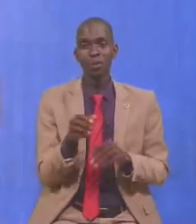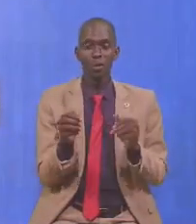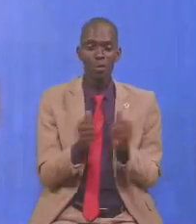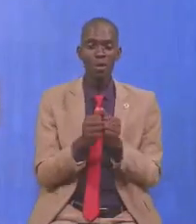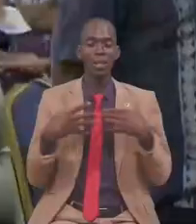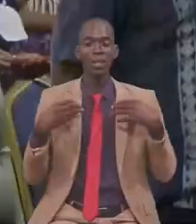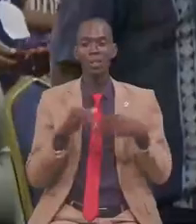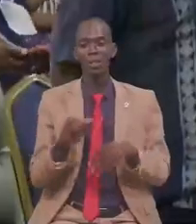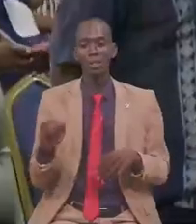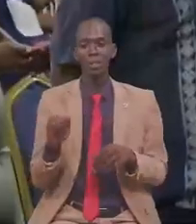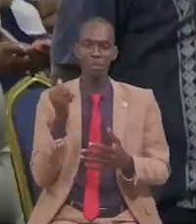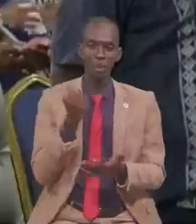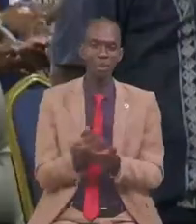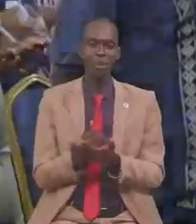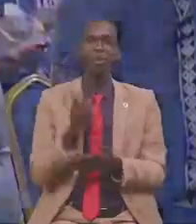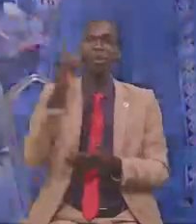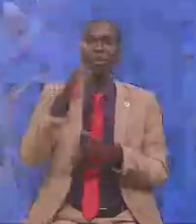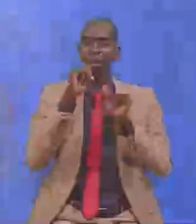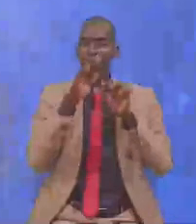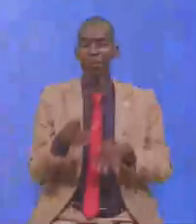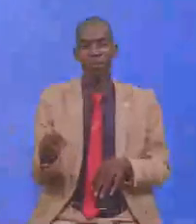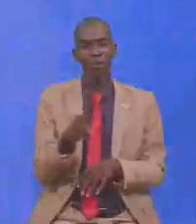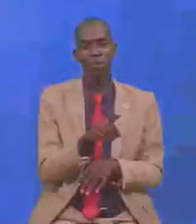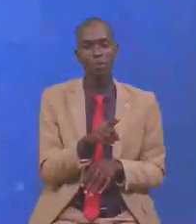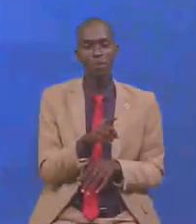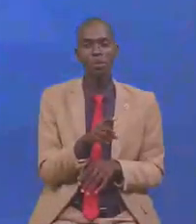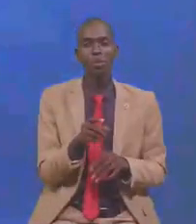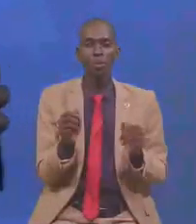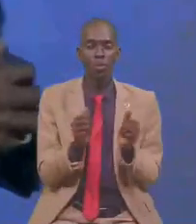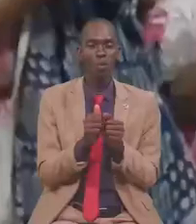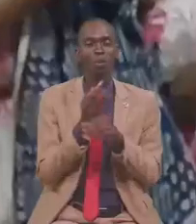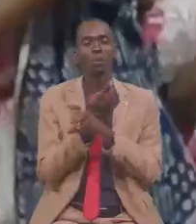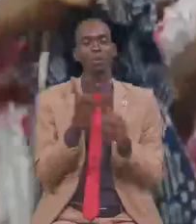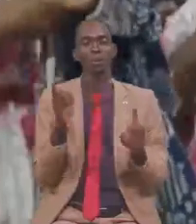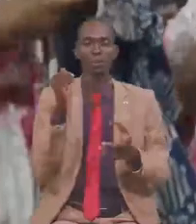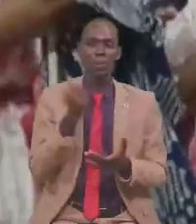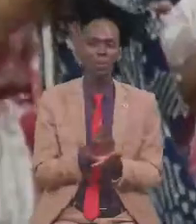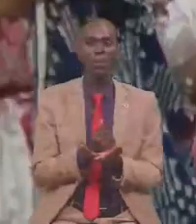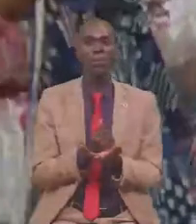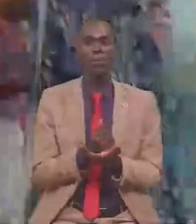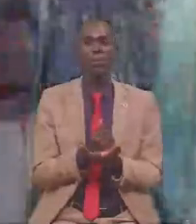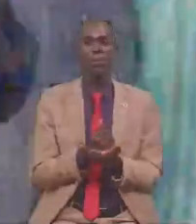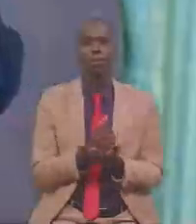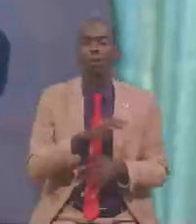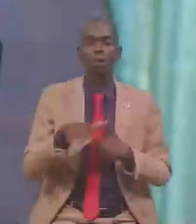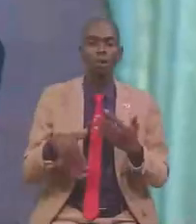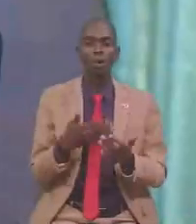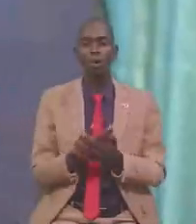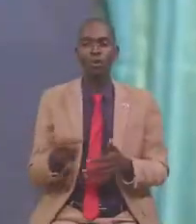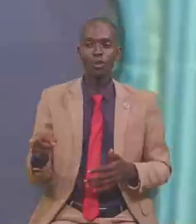guérison. Que le Seigneur vous bénisse avec la délivrance. Tout ce dont vous aurez